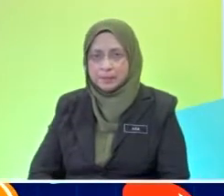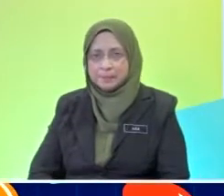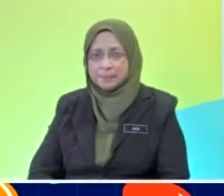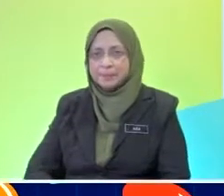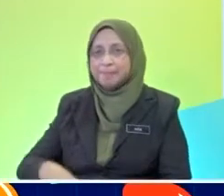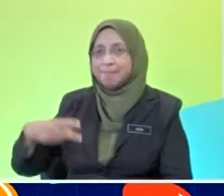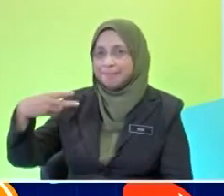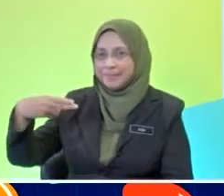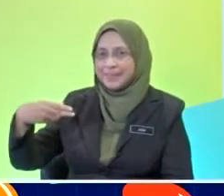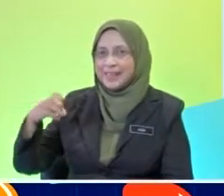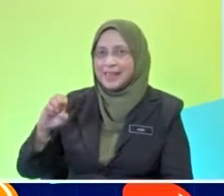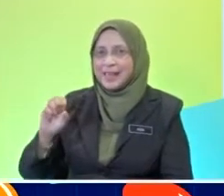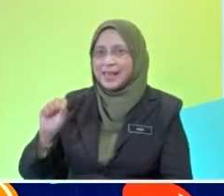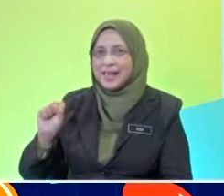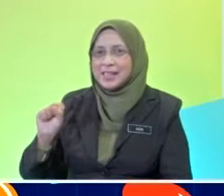Hexagon.